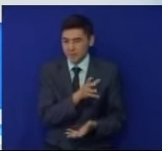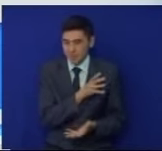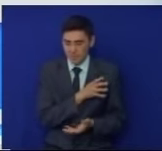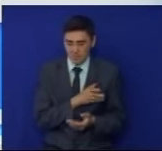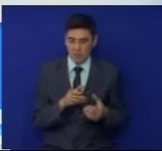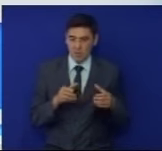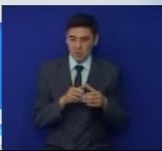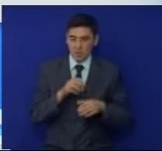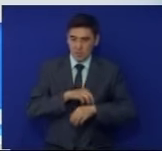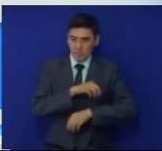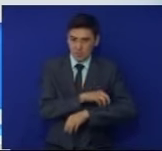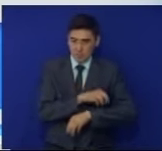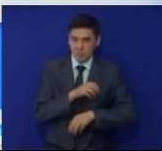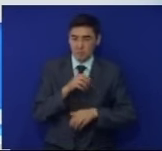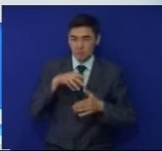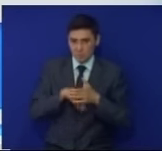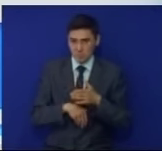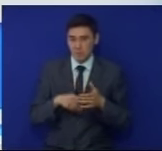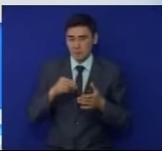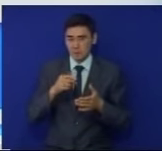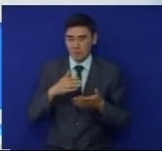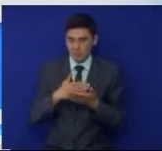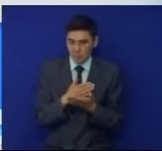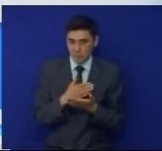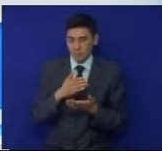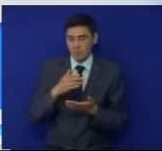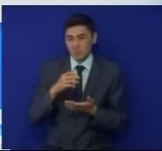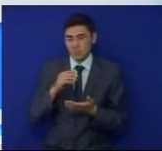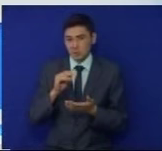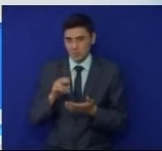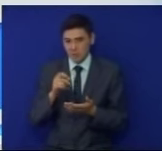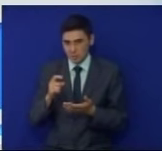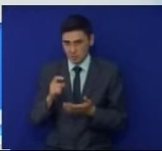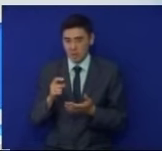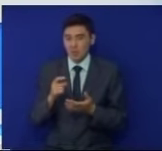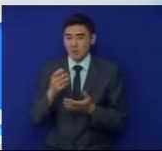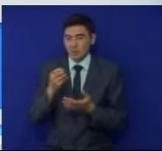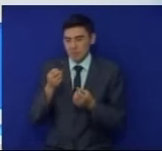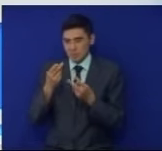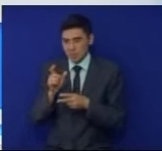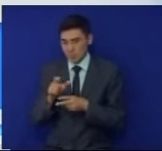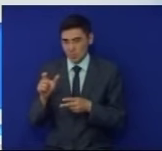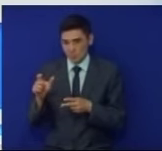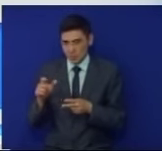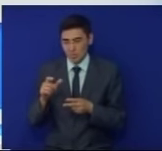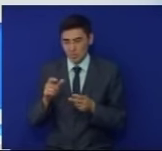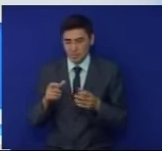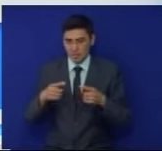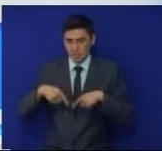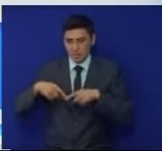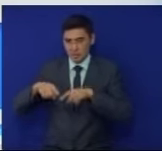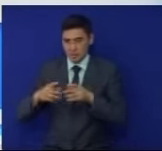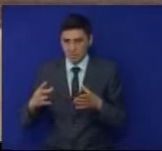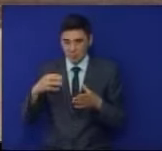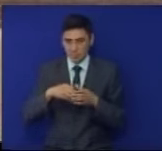вошли депутаты гормаслихата, общественники, руководство отдела жилищно-коммунального хозяйства и специалисты эксплуатирующей